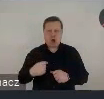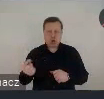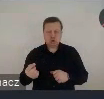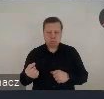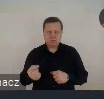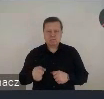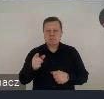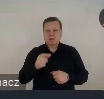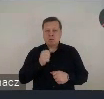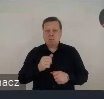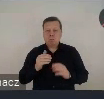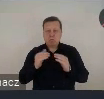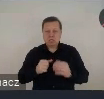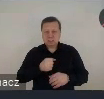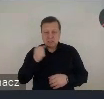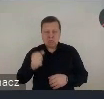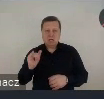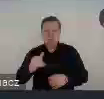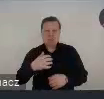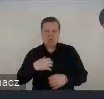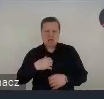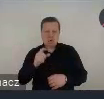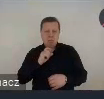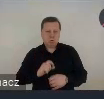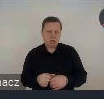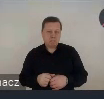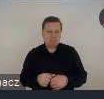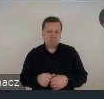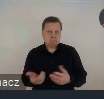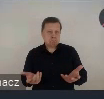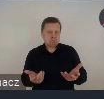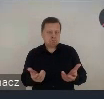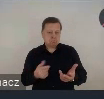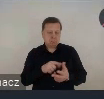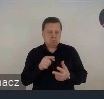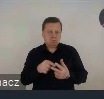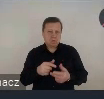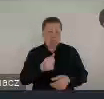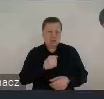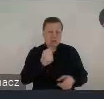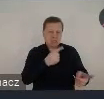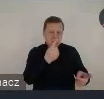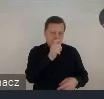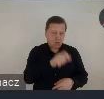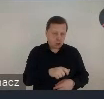też dwuosobowo przez podstarszego i dyrektora biura. Czyli albo starszy